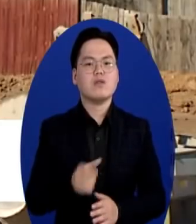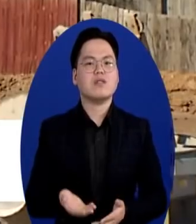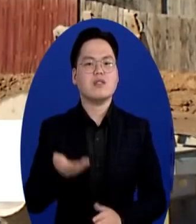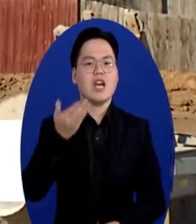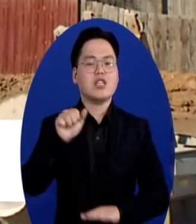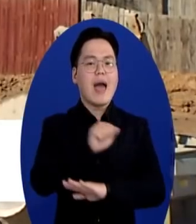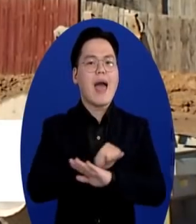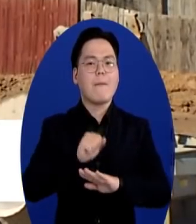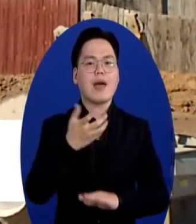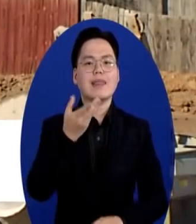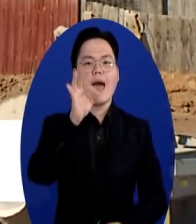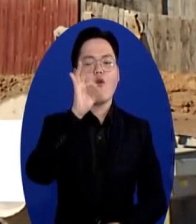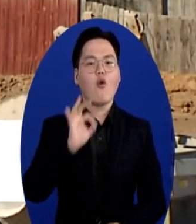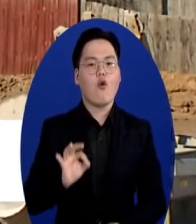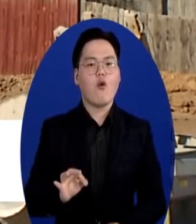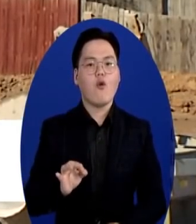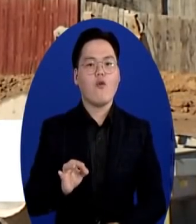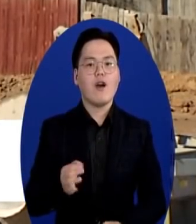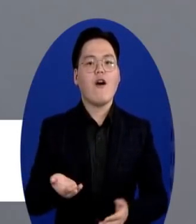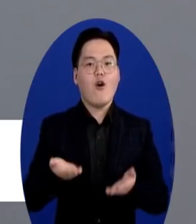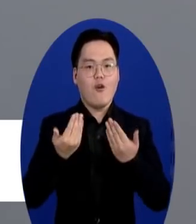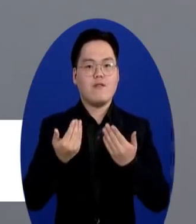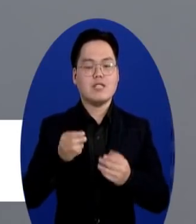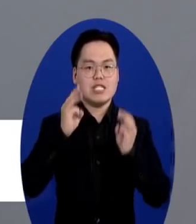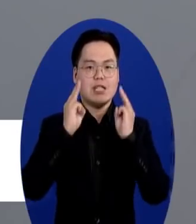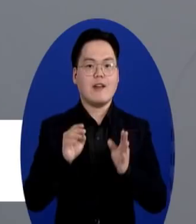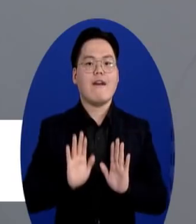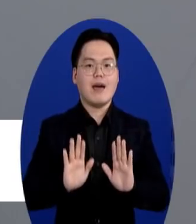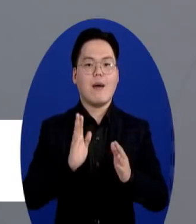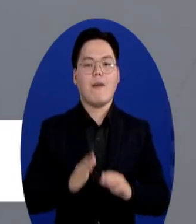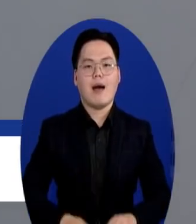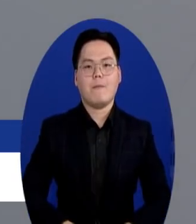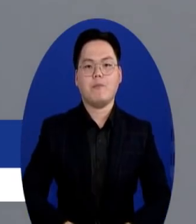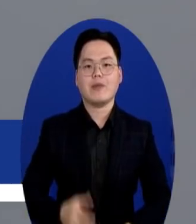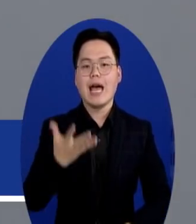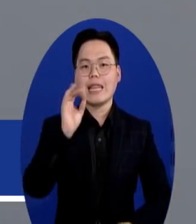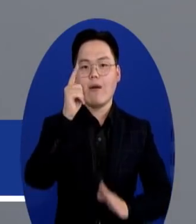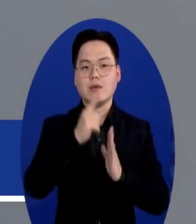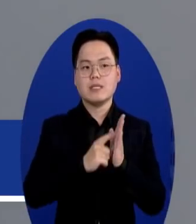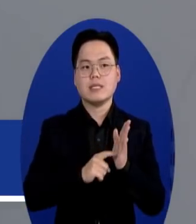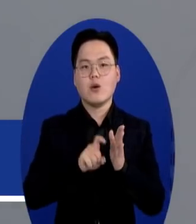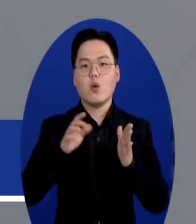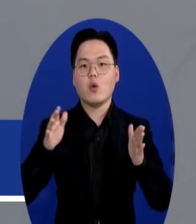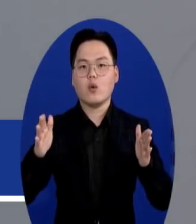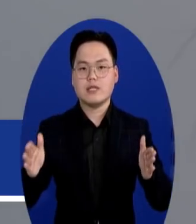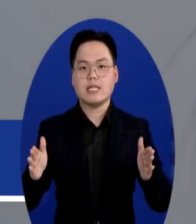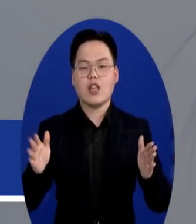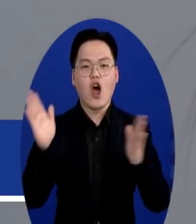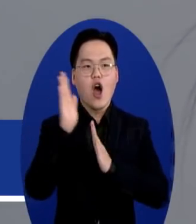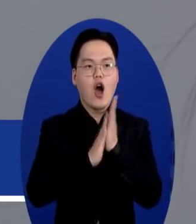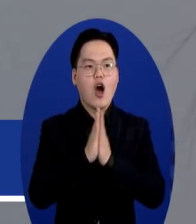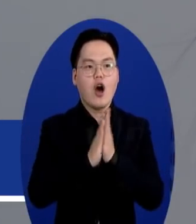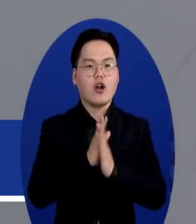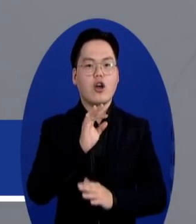тарифыг 50% хөнгөлөх шийдвэр хэвээр байгаа гэлээ. 5 сарын хугацаанд үе халаалтын үед хэрэглэгчдийн оройн шөнийн цагт